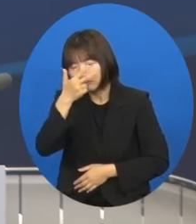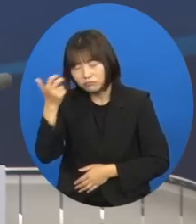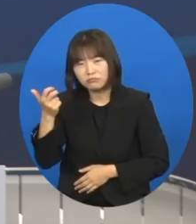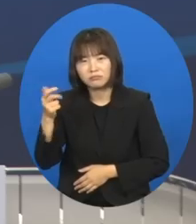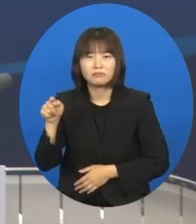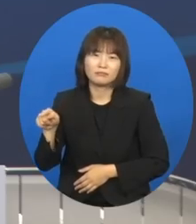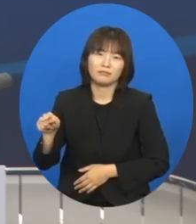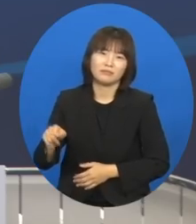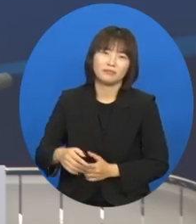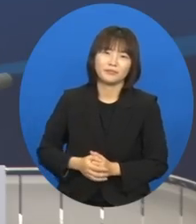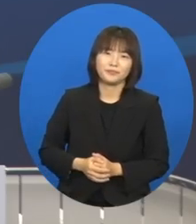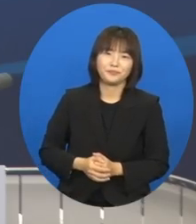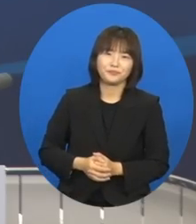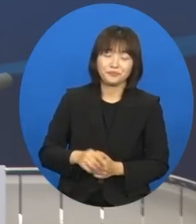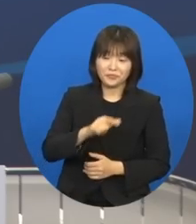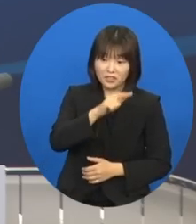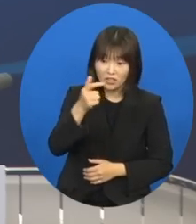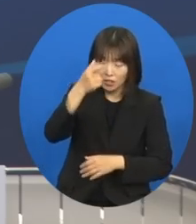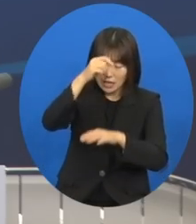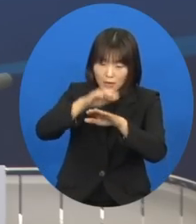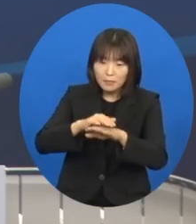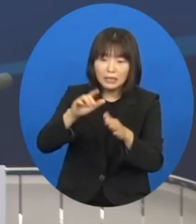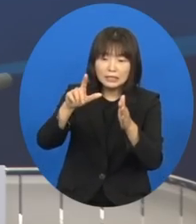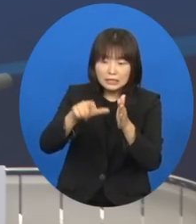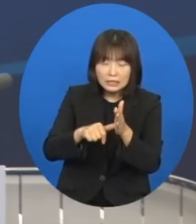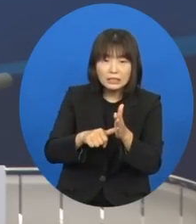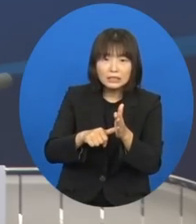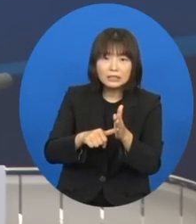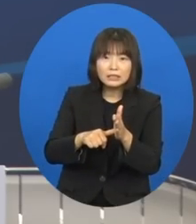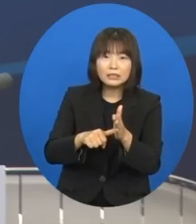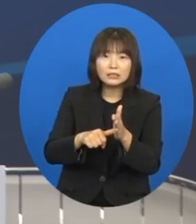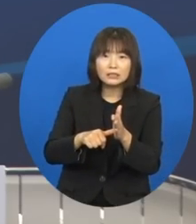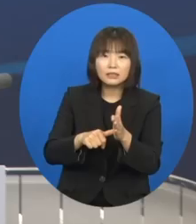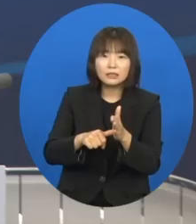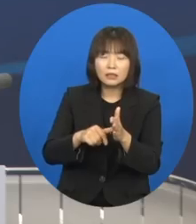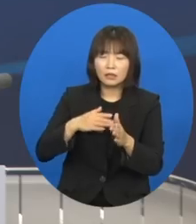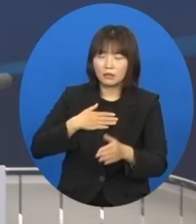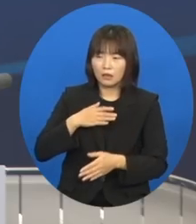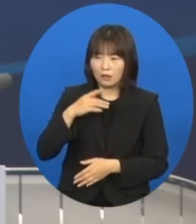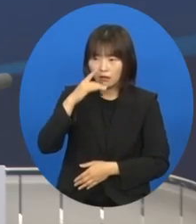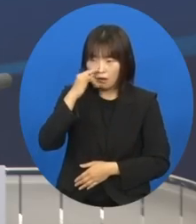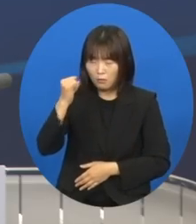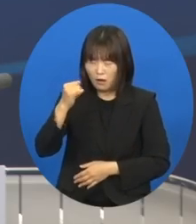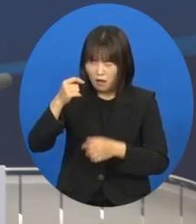저녁에 예배 시간이 됐는데 저희 어머니가 너무 많이 우시는 거예요.